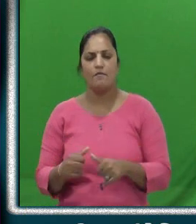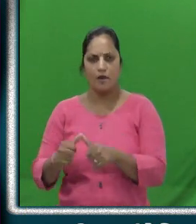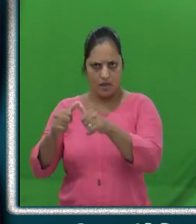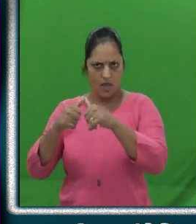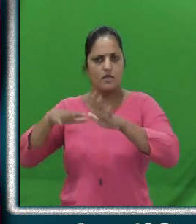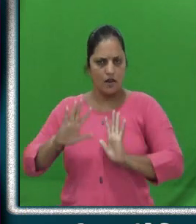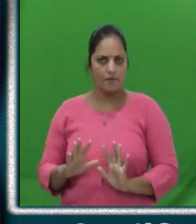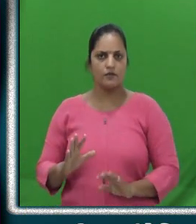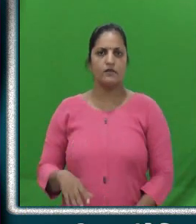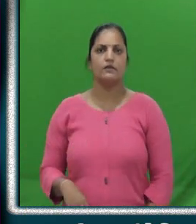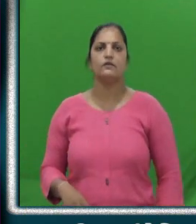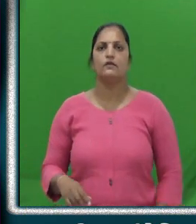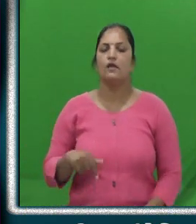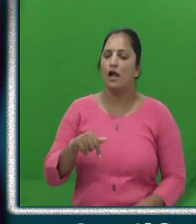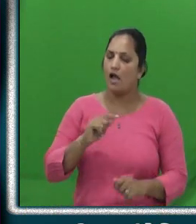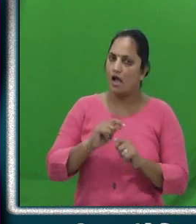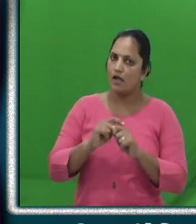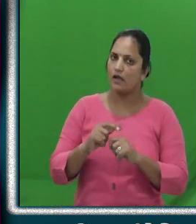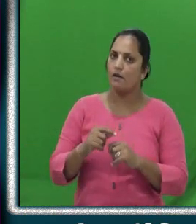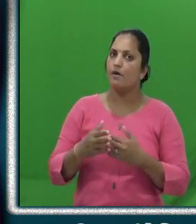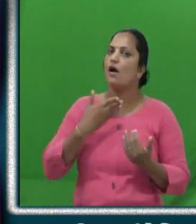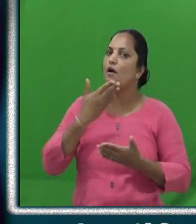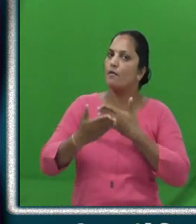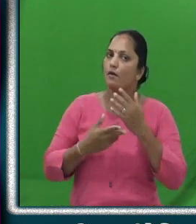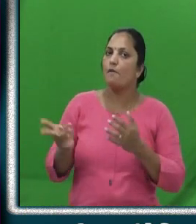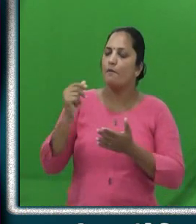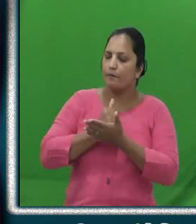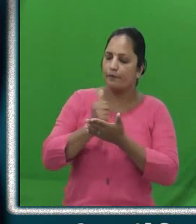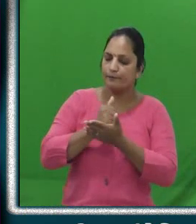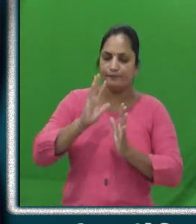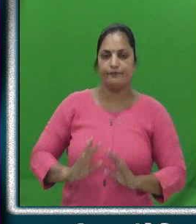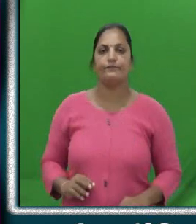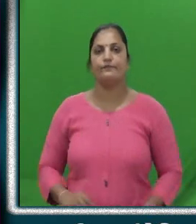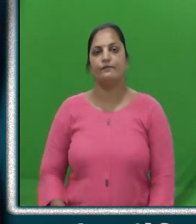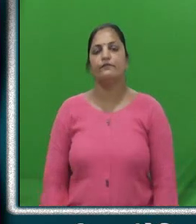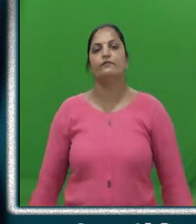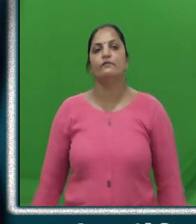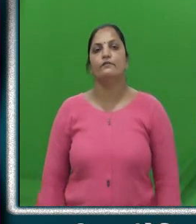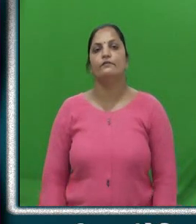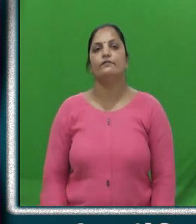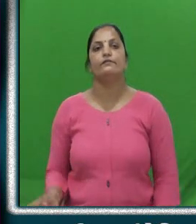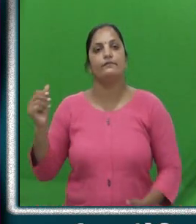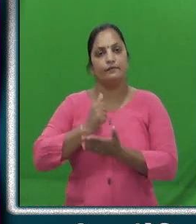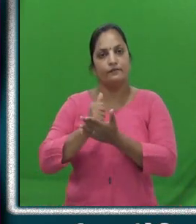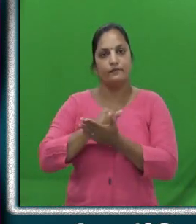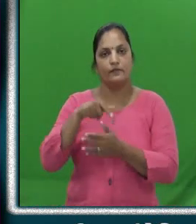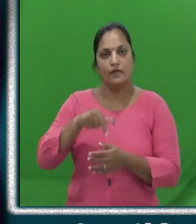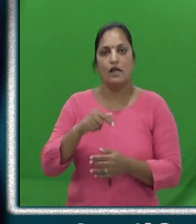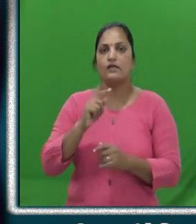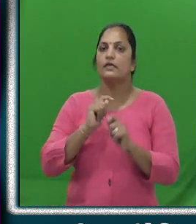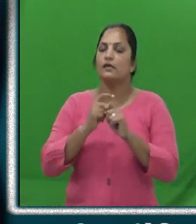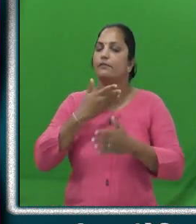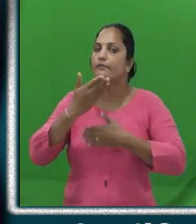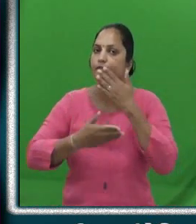તો એ કહી શકશે જે ફંક્શન ચલાવ્યું આપણે ફંક્શન ચલાવી રિવિઝન હું કરાવું તમને તો રિવિઝનની અંદર